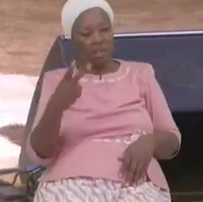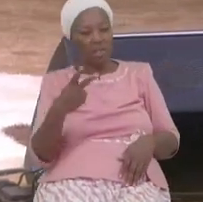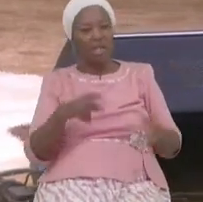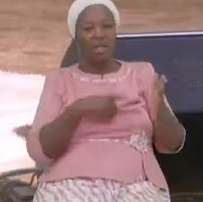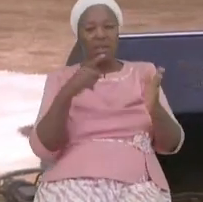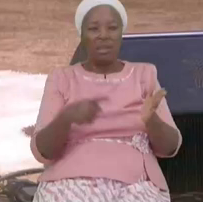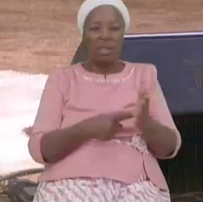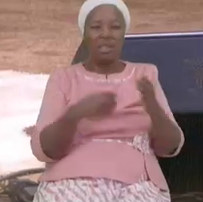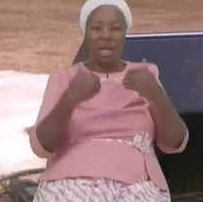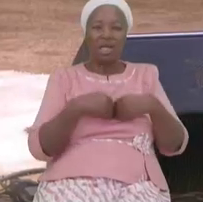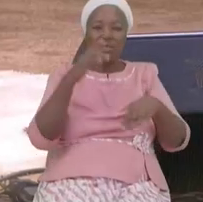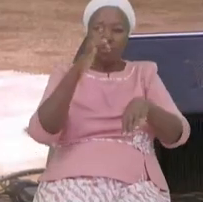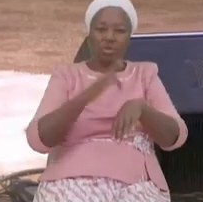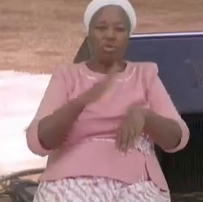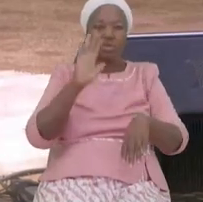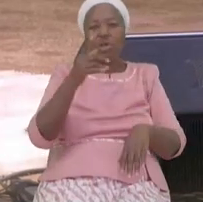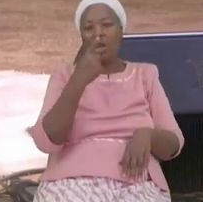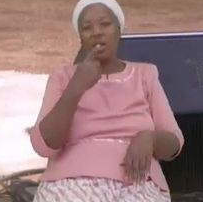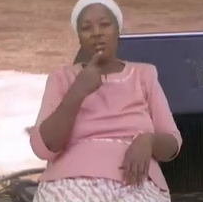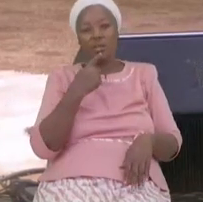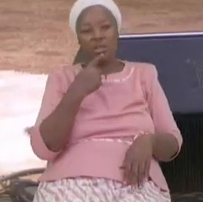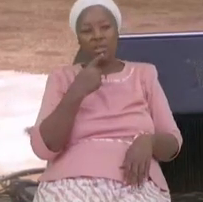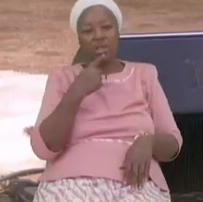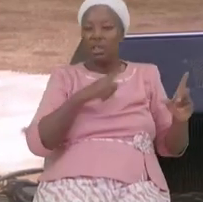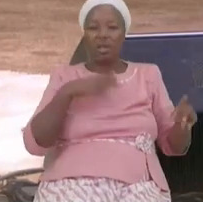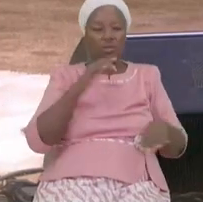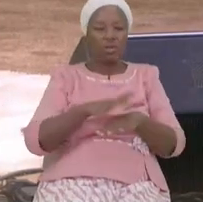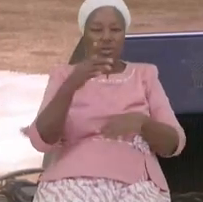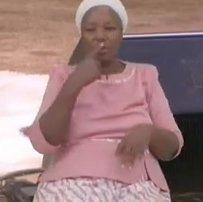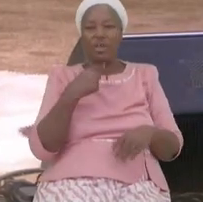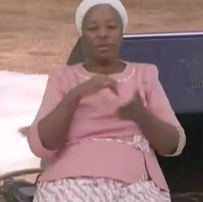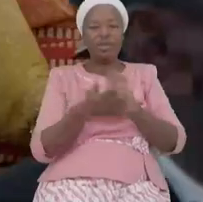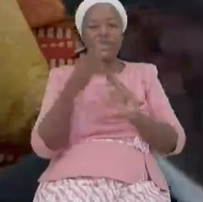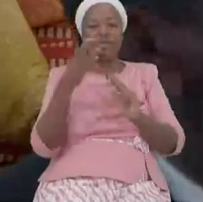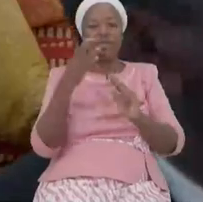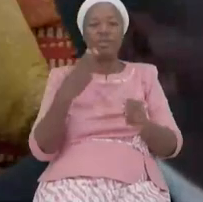lèvres, ton iniquité est enlevée. Dieu va toucher tes lèvres, il va